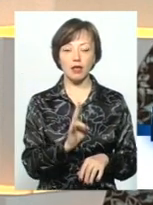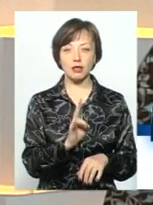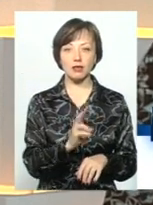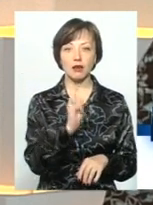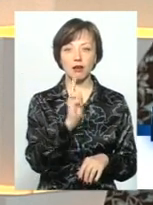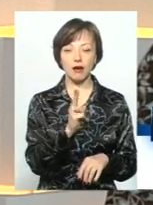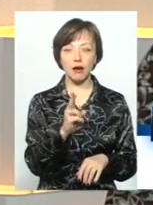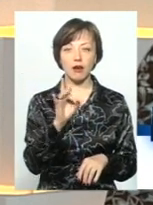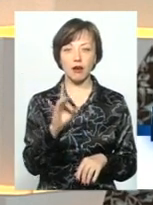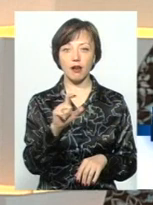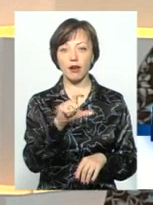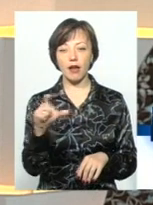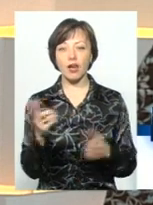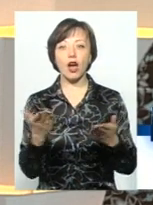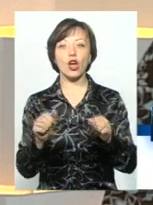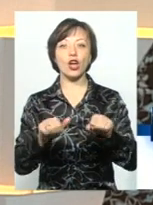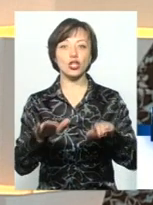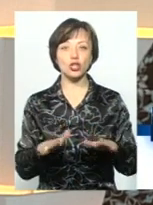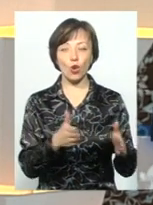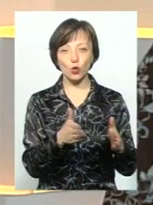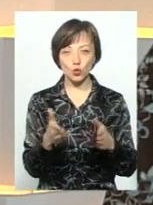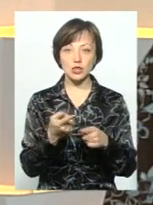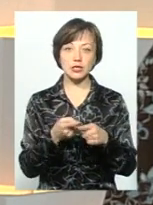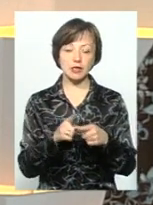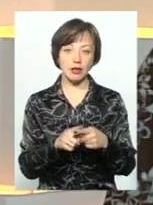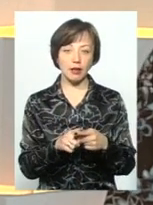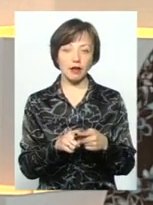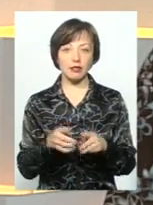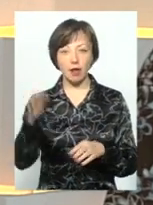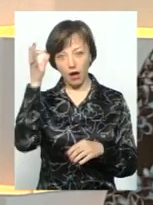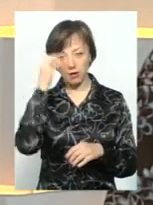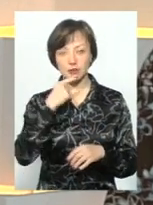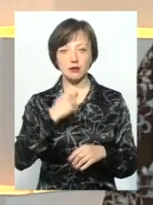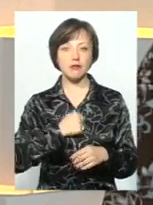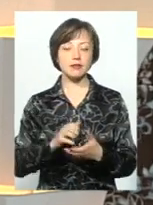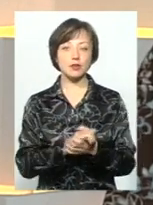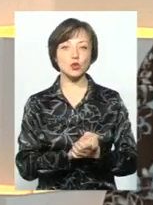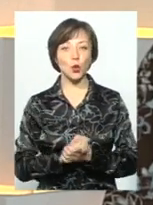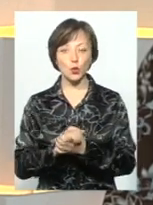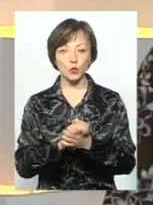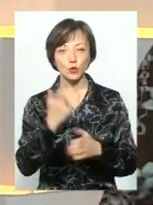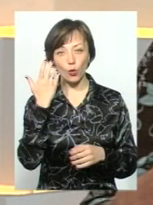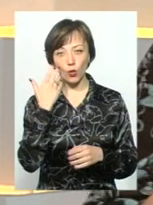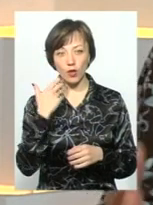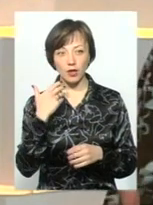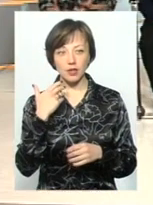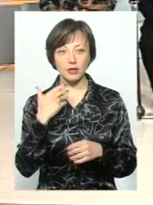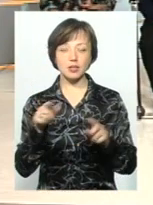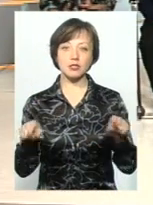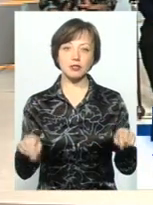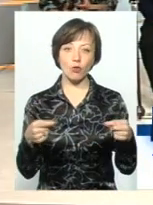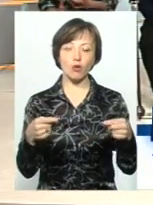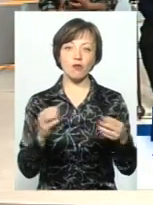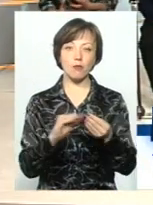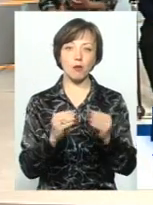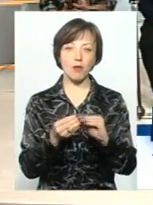і яке рішення готується. Тому, знаєте, це нагадує Радянський Союз, коли так створювали